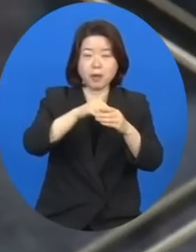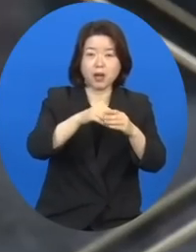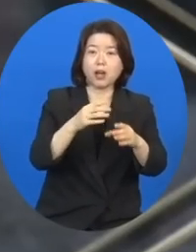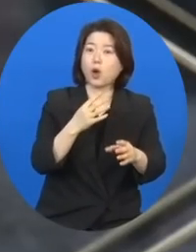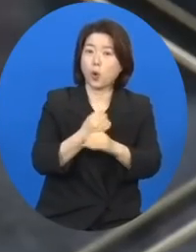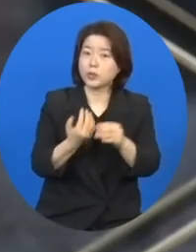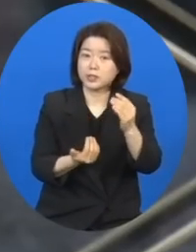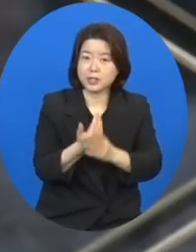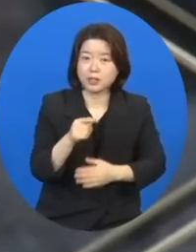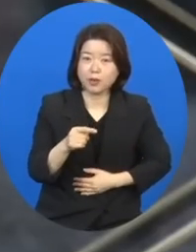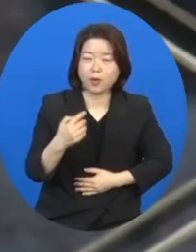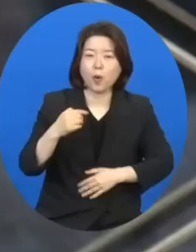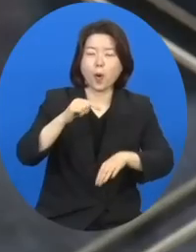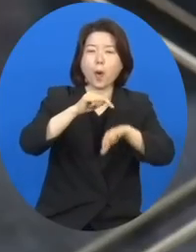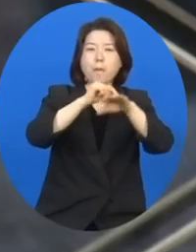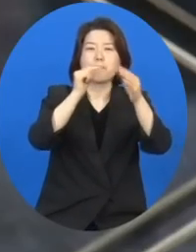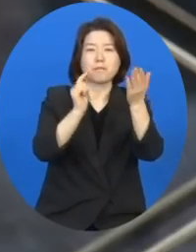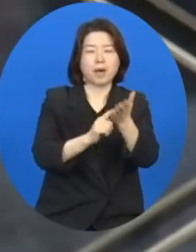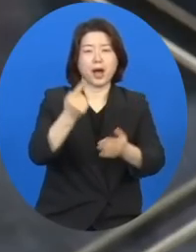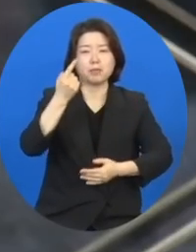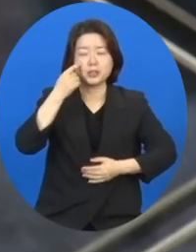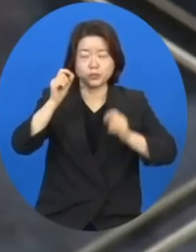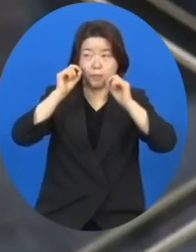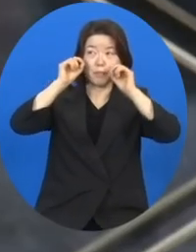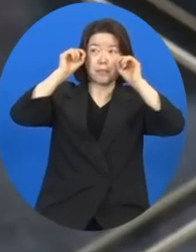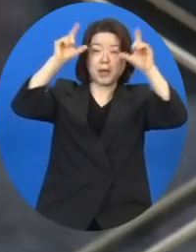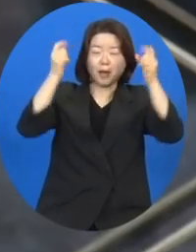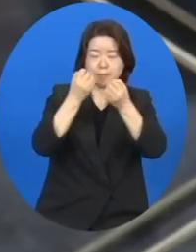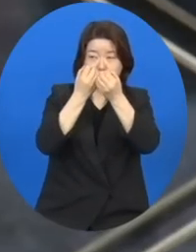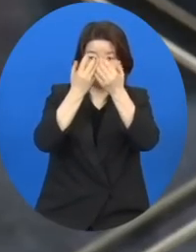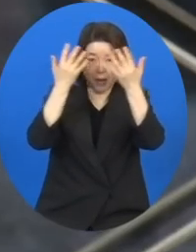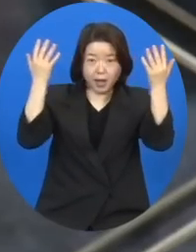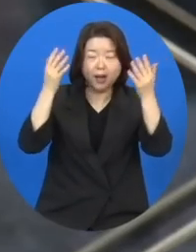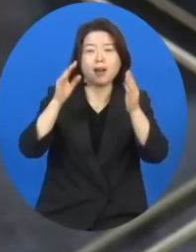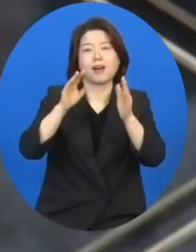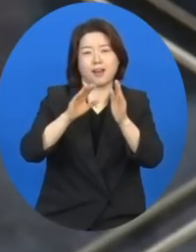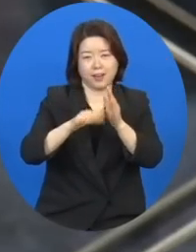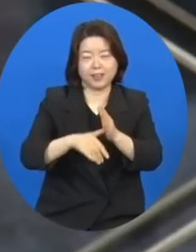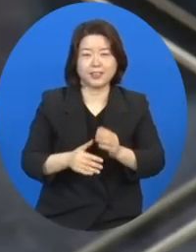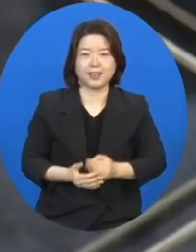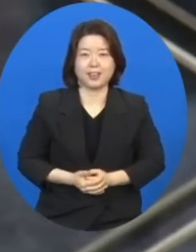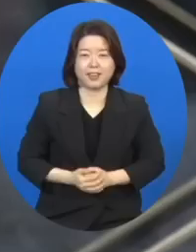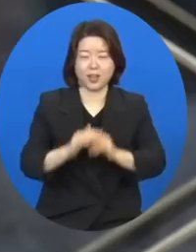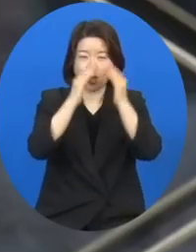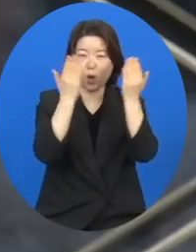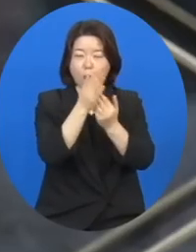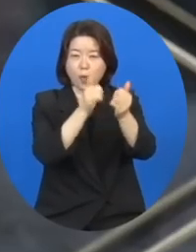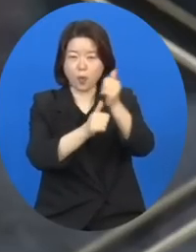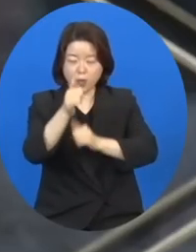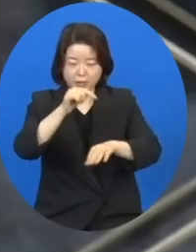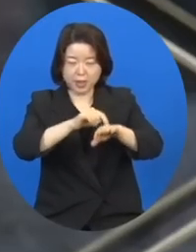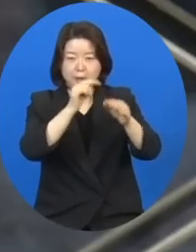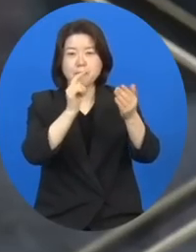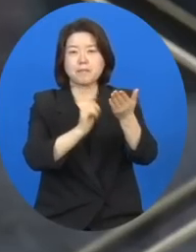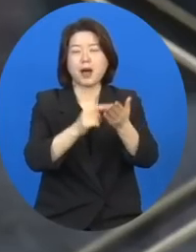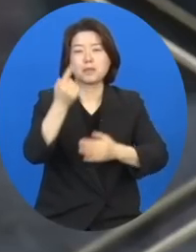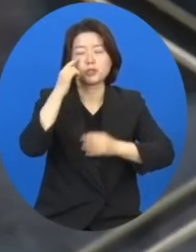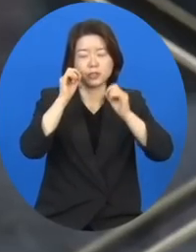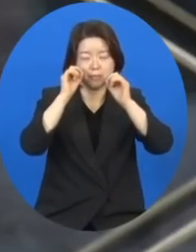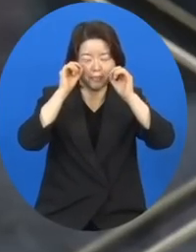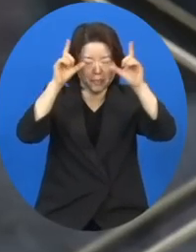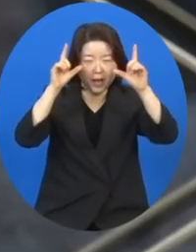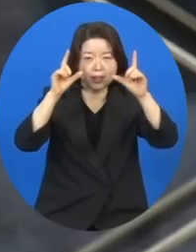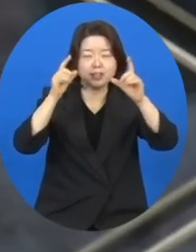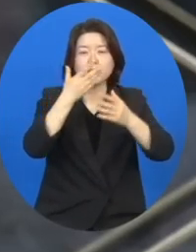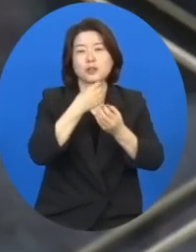일어난다고요? 마음의 눈이 밝혀질 때. 우리 온 세대의 마음의 눈이 밝혀지기를 주님의 이름으로